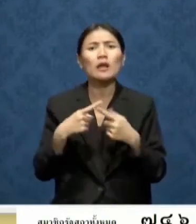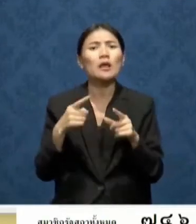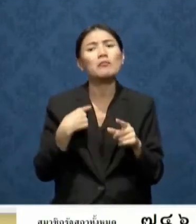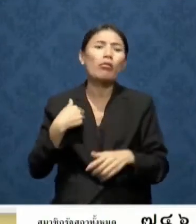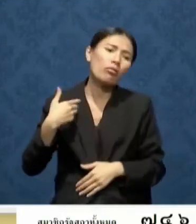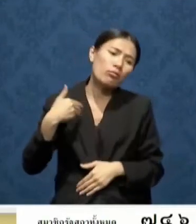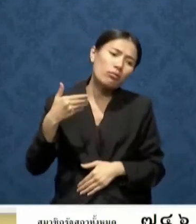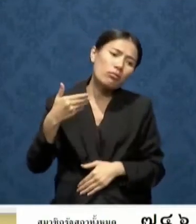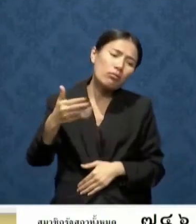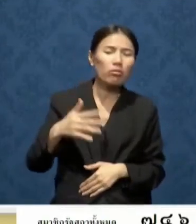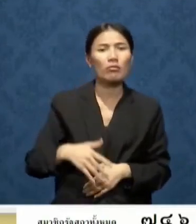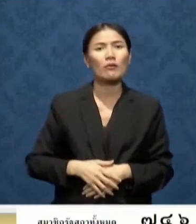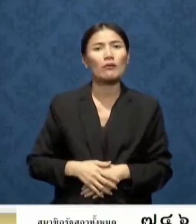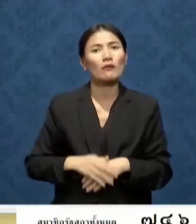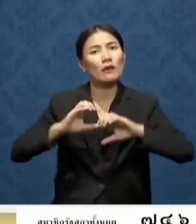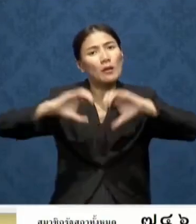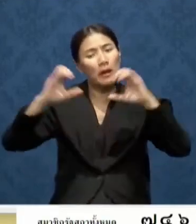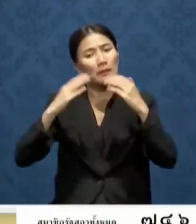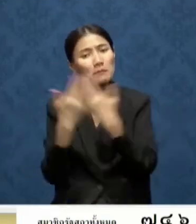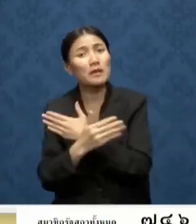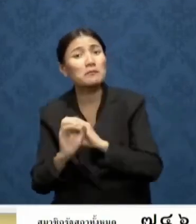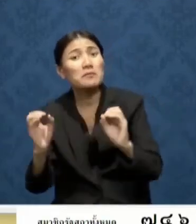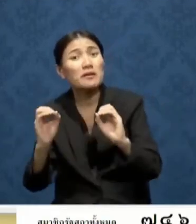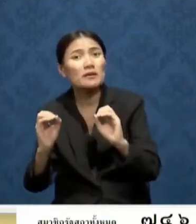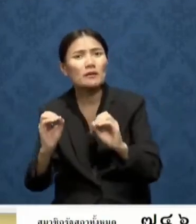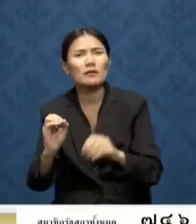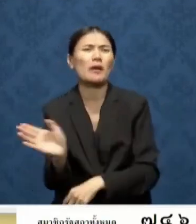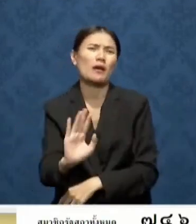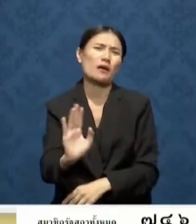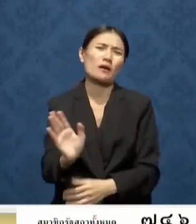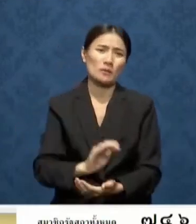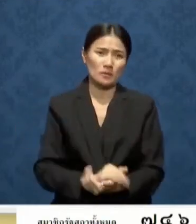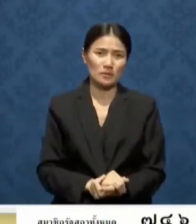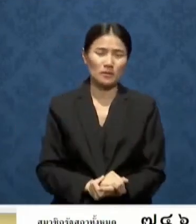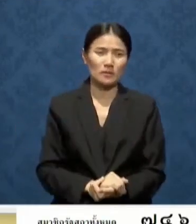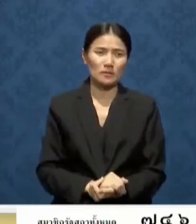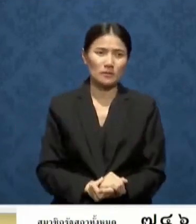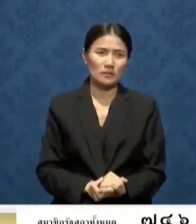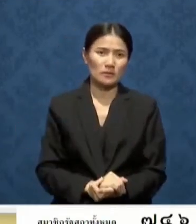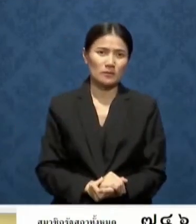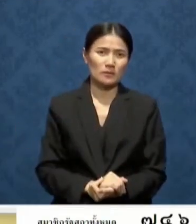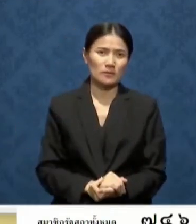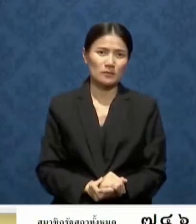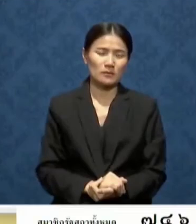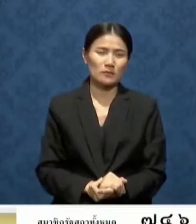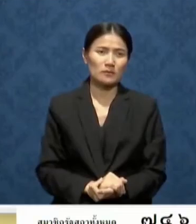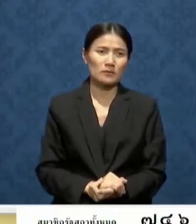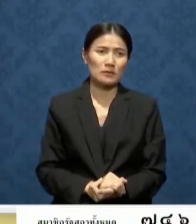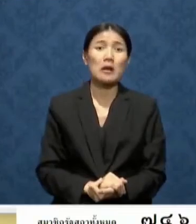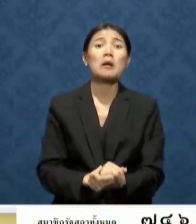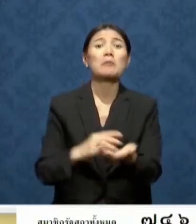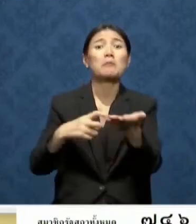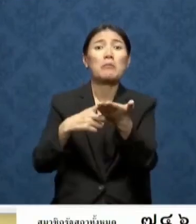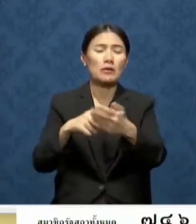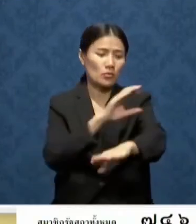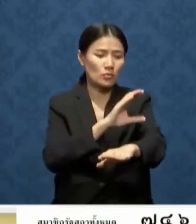น หากิไปวนวันรัดไม่ยอมเปลี่ยนแลง มัไม่ได้แตกอย่าหงทาง poiกับ 20 บาตล